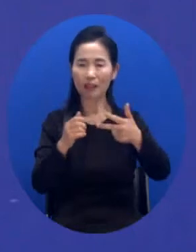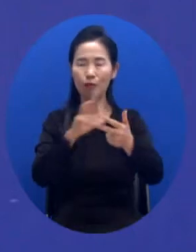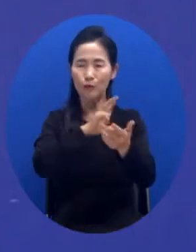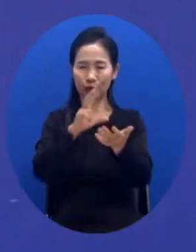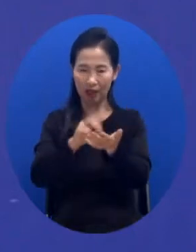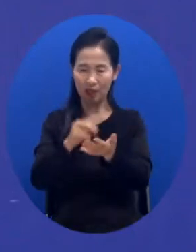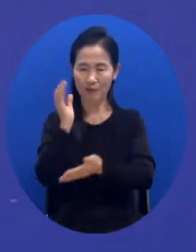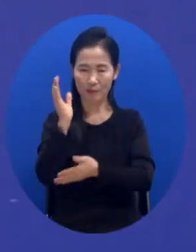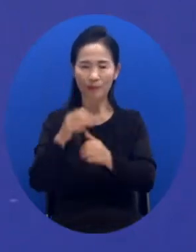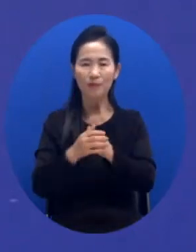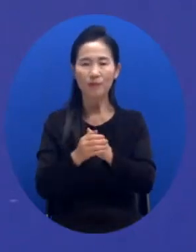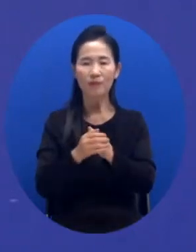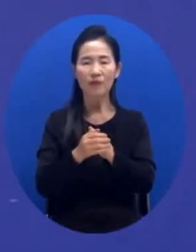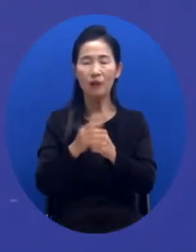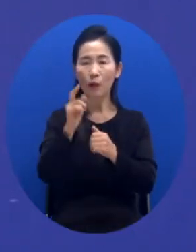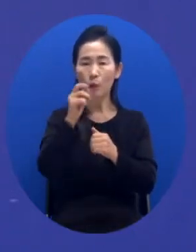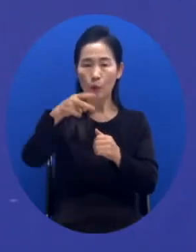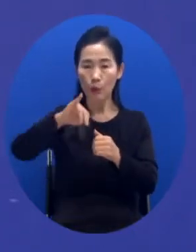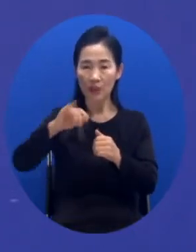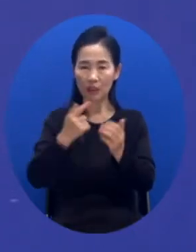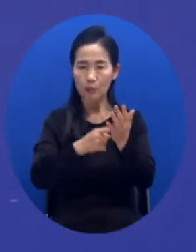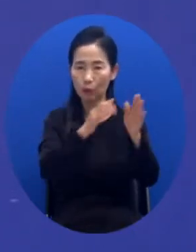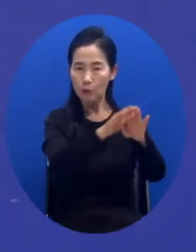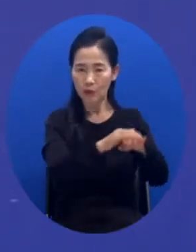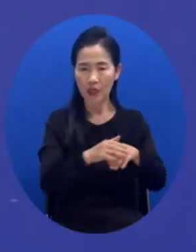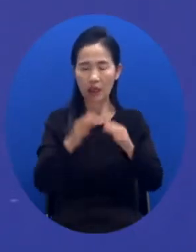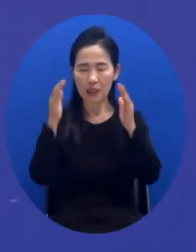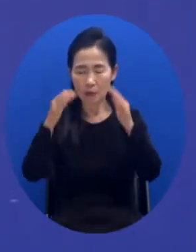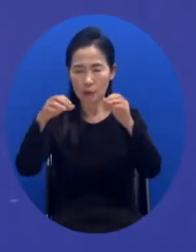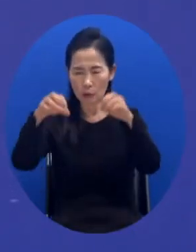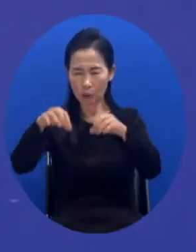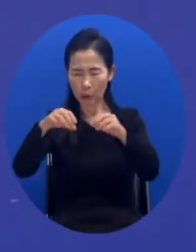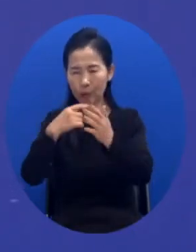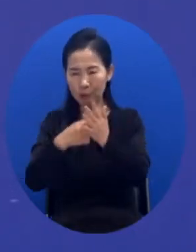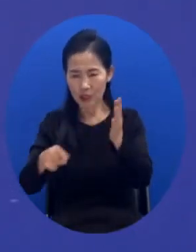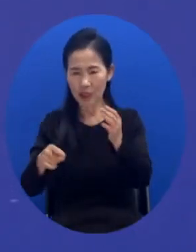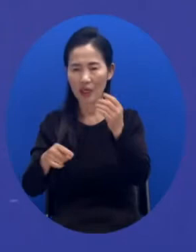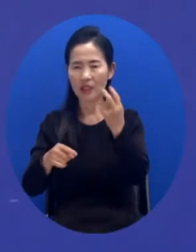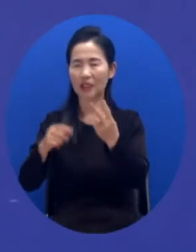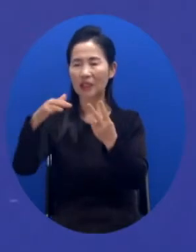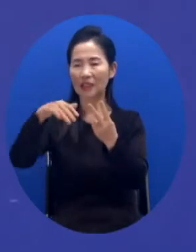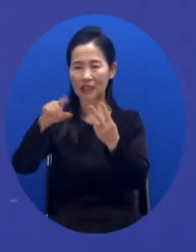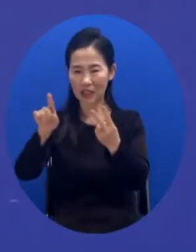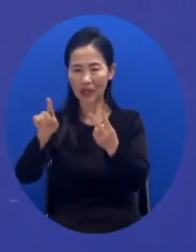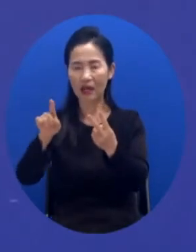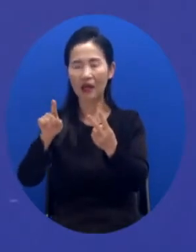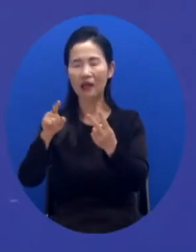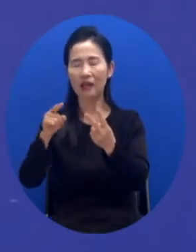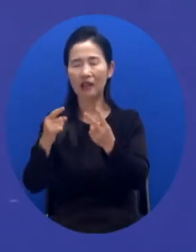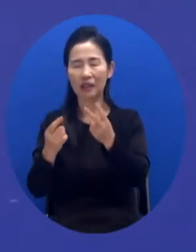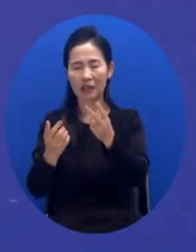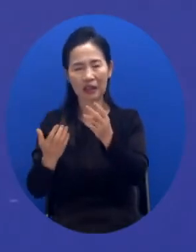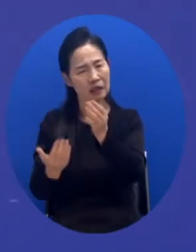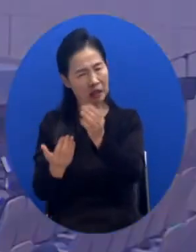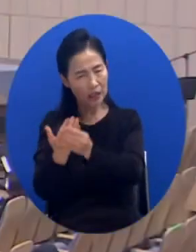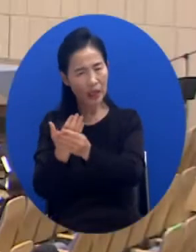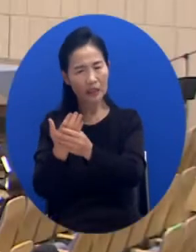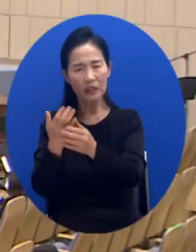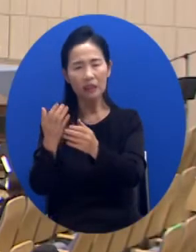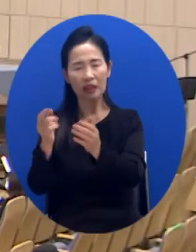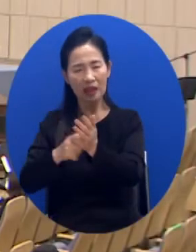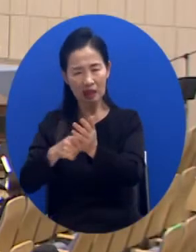대한예수교 장로회 고신 총회가 집중 호피 a 2차 재난 긴급 구호 기금 전달식을 가졌습니다